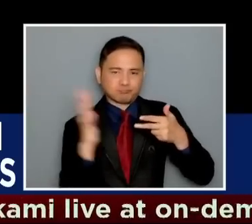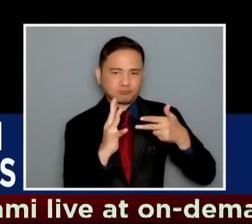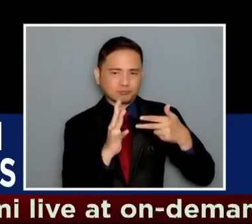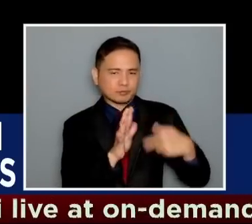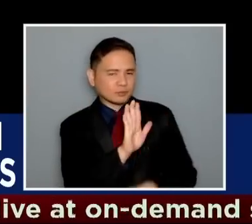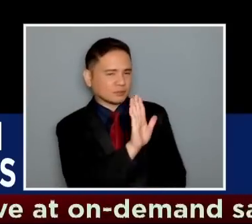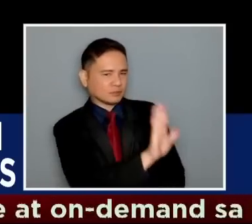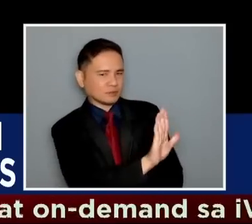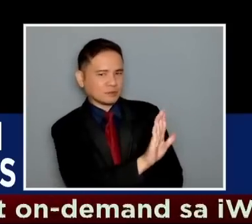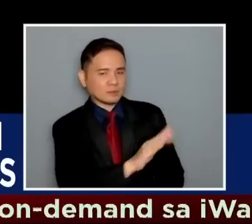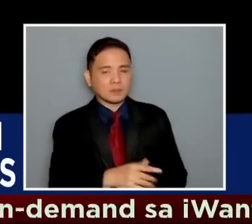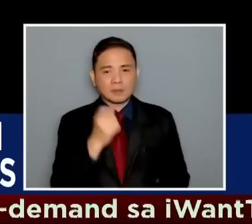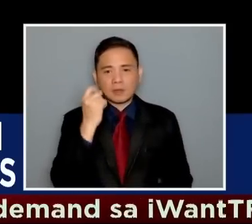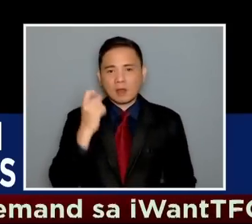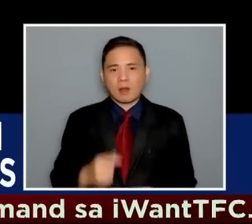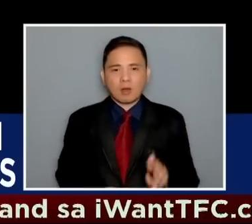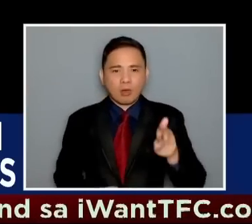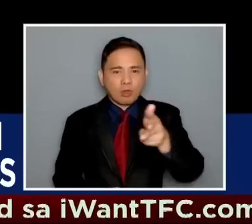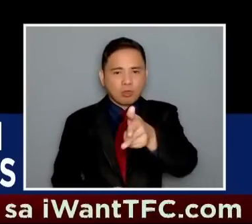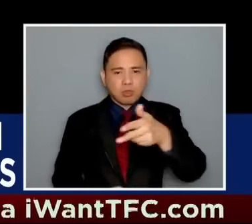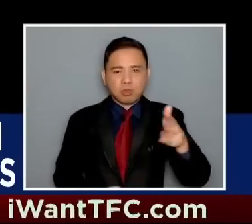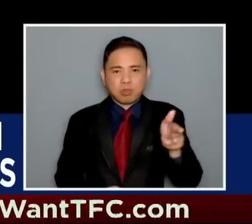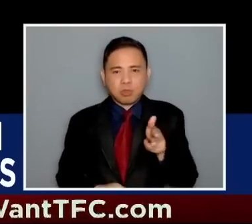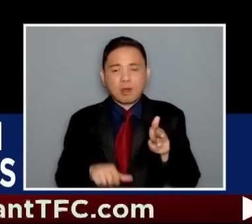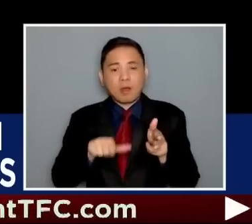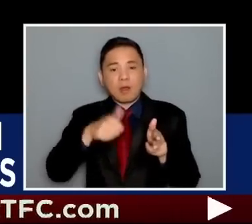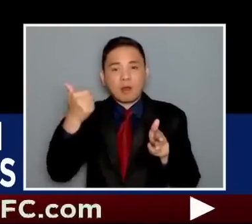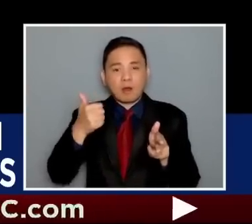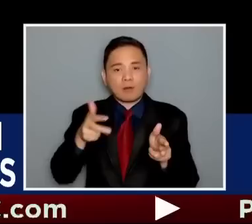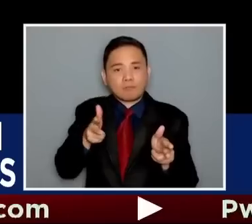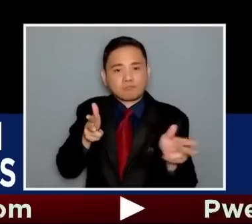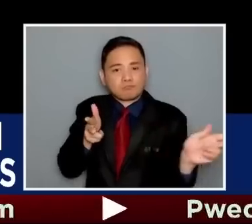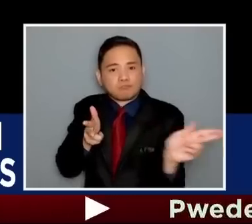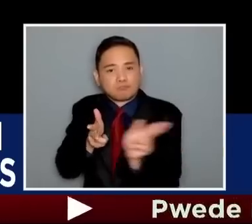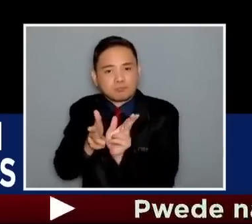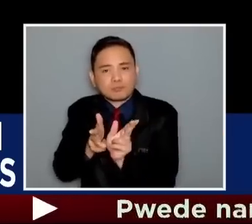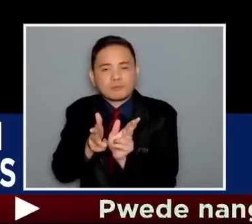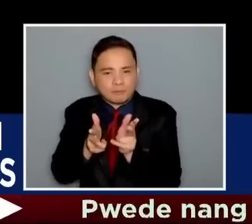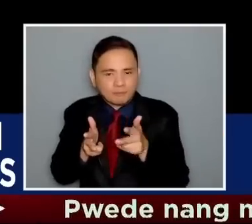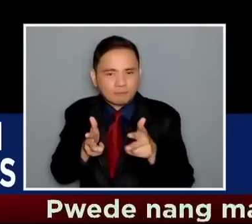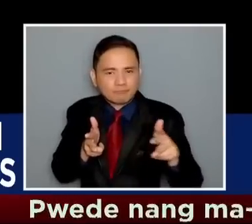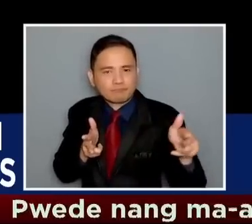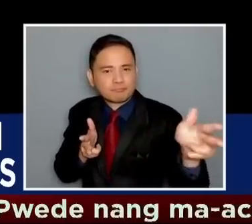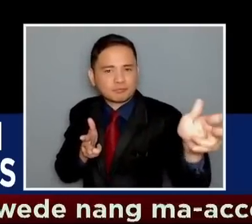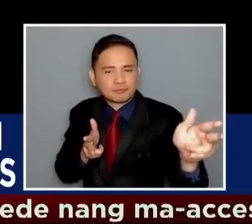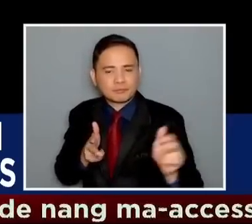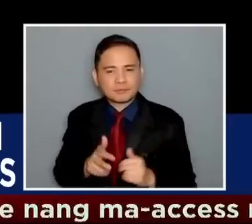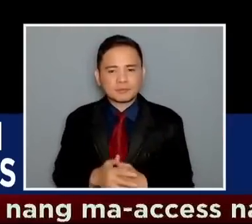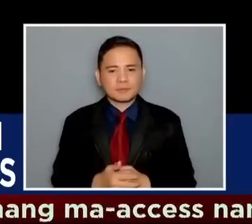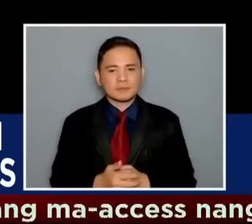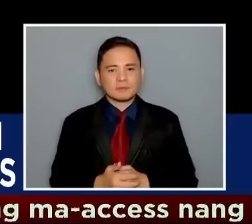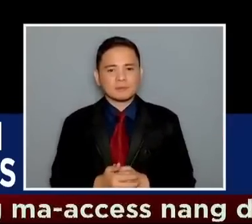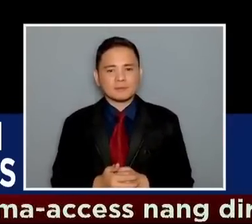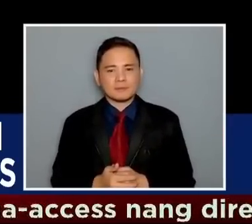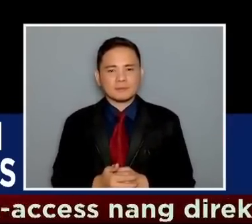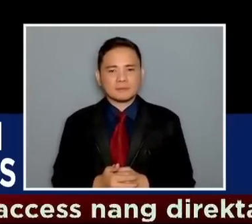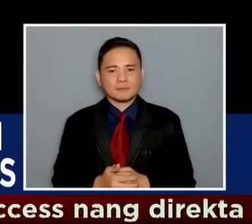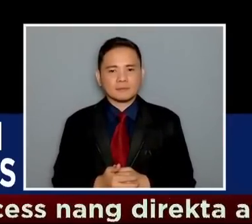Pero umatras ito at binangga ang mga nakapark na sasakyan at motorsiklo. O yung item natin.